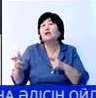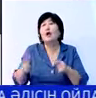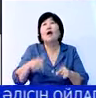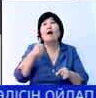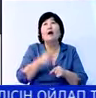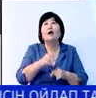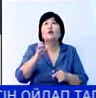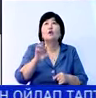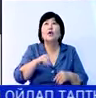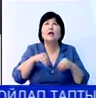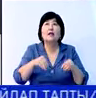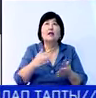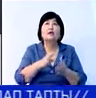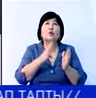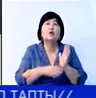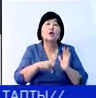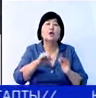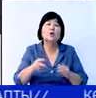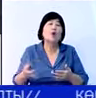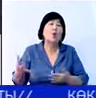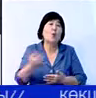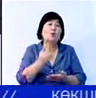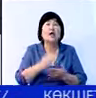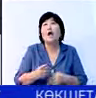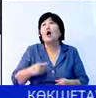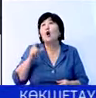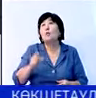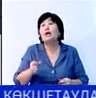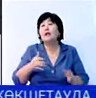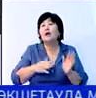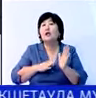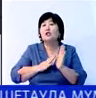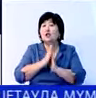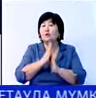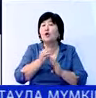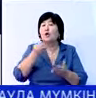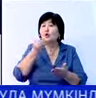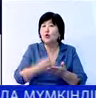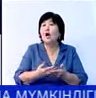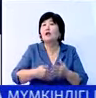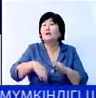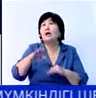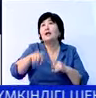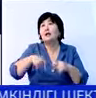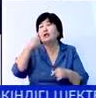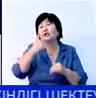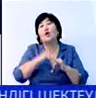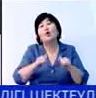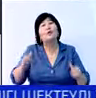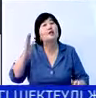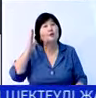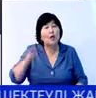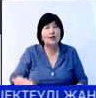рет соя дақылын егіп, 90 тонна өнім жинады. Мамандар шығымдылығын жоғары бағалады. Демек, келер жылы көлемі көбейтілетін